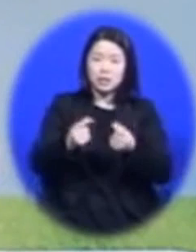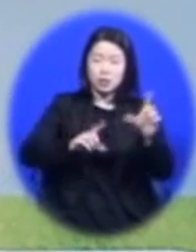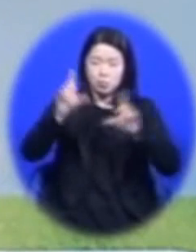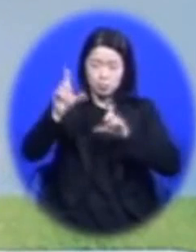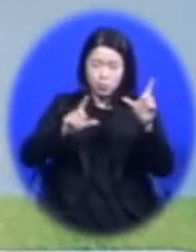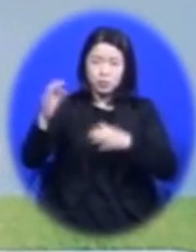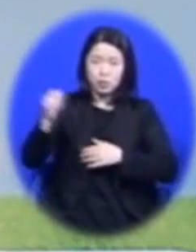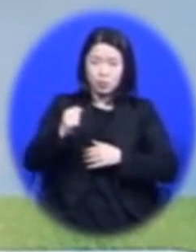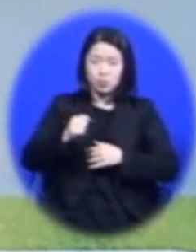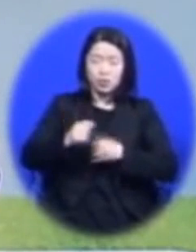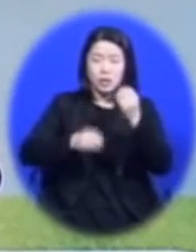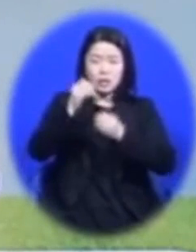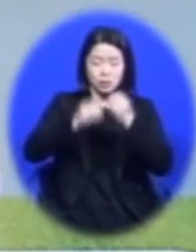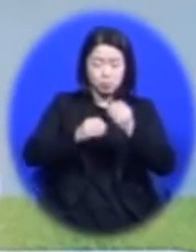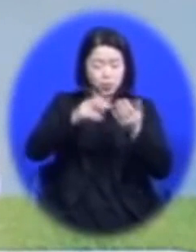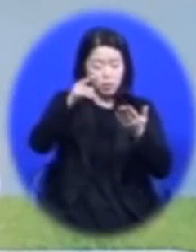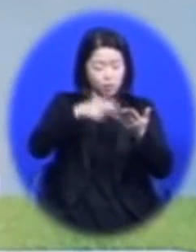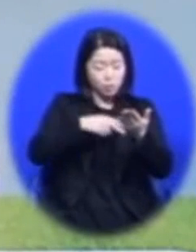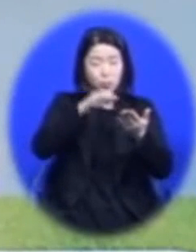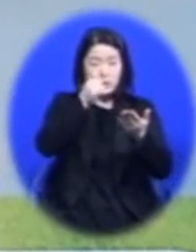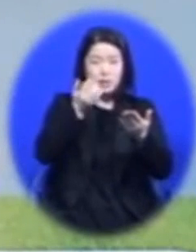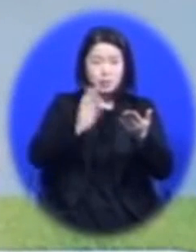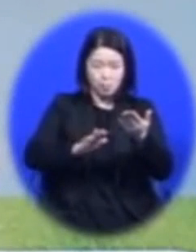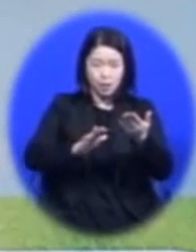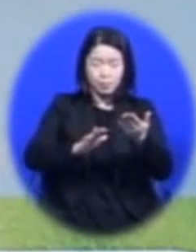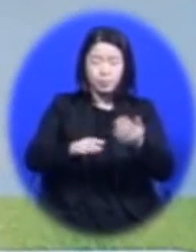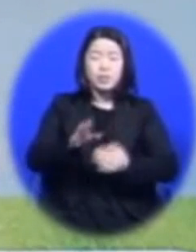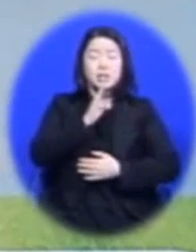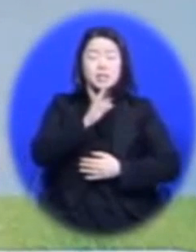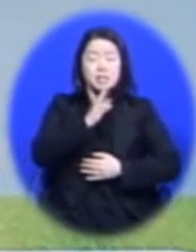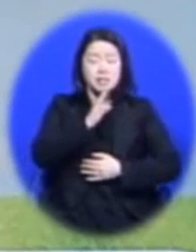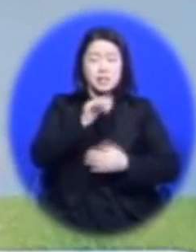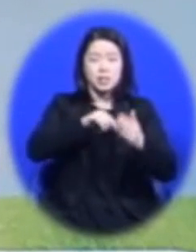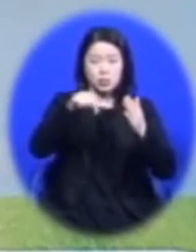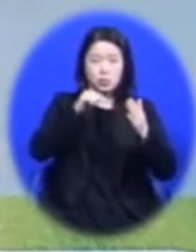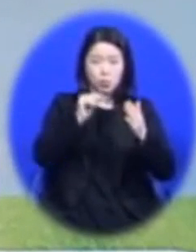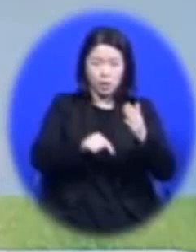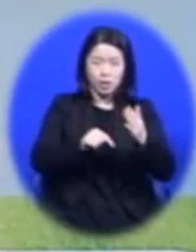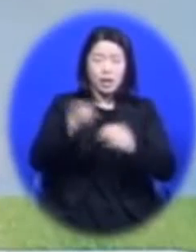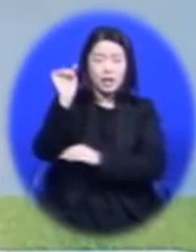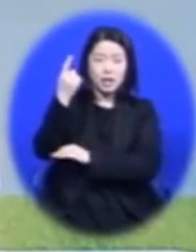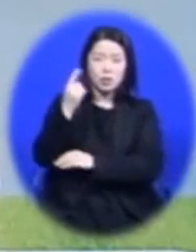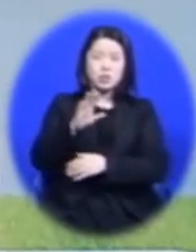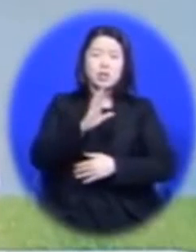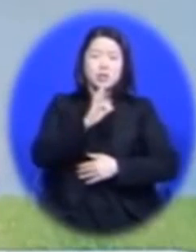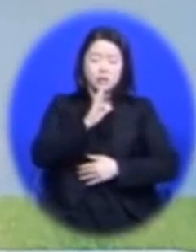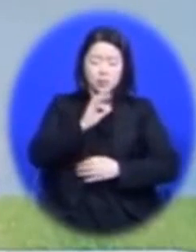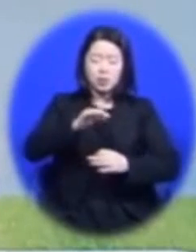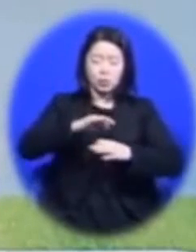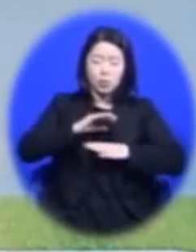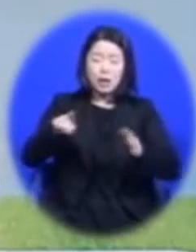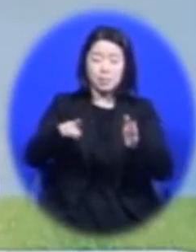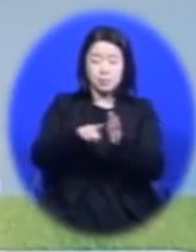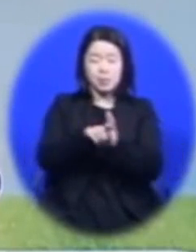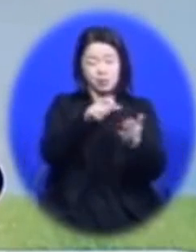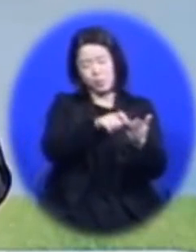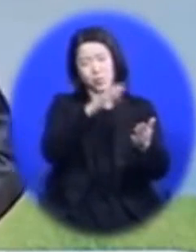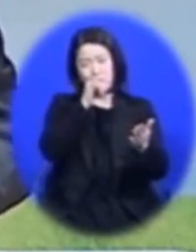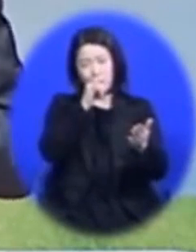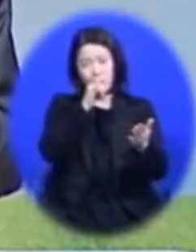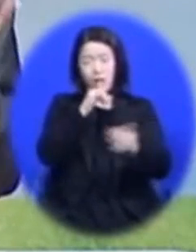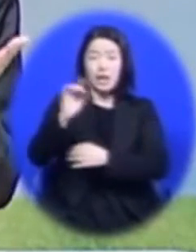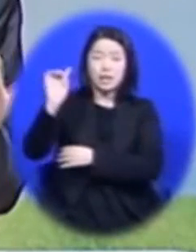시편이 읽어지지만 그러나 실제로는 이 속에 다윗의 참 놀라운 믿음이 있어요.